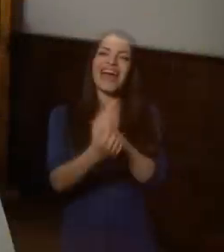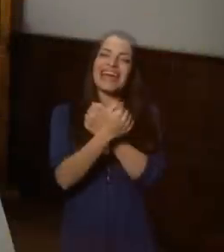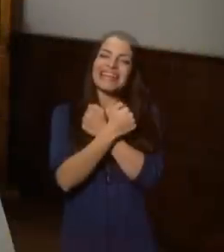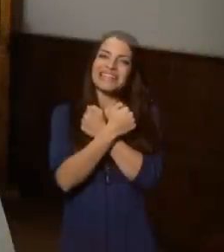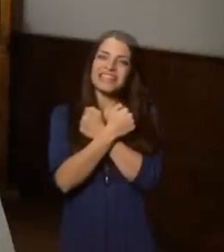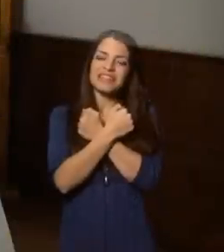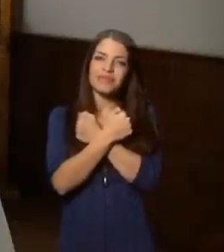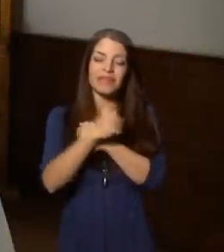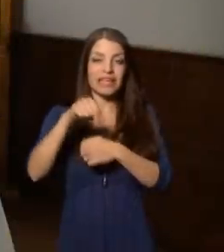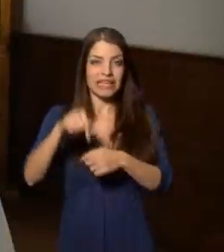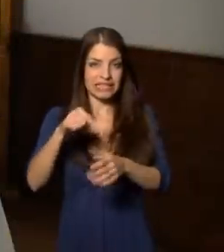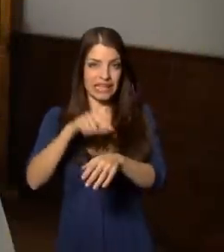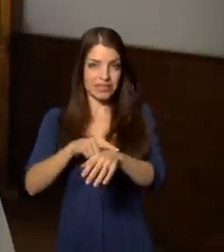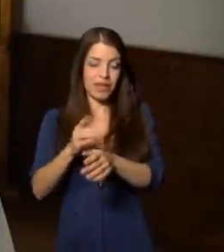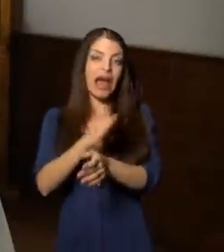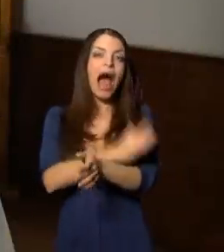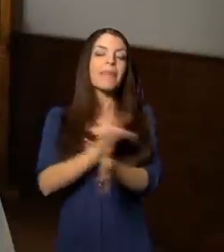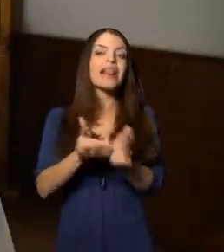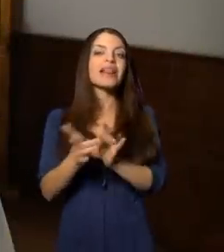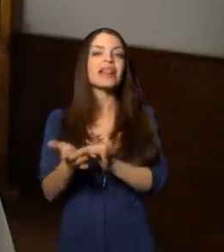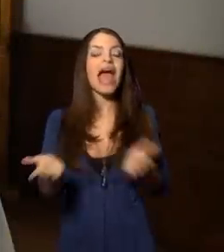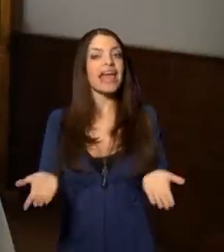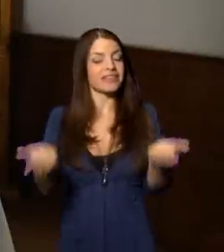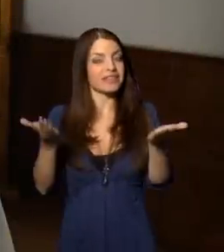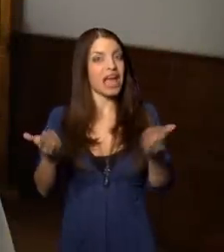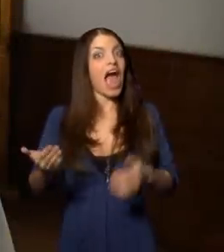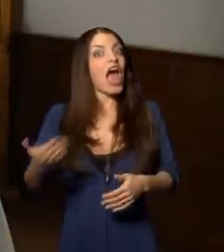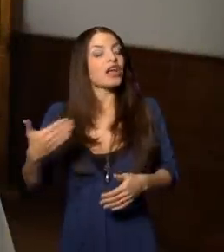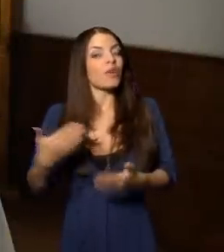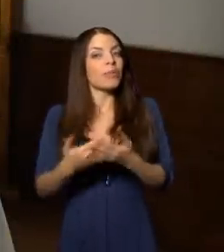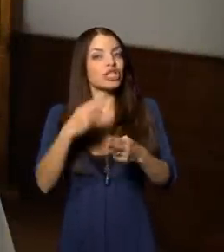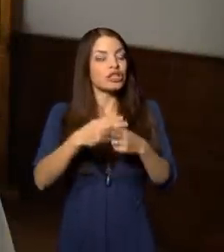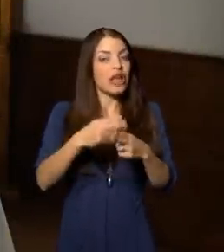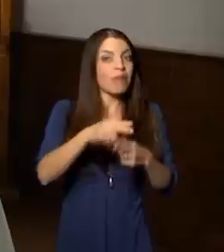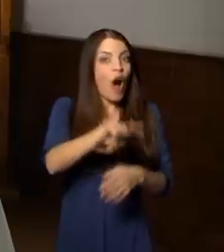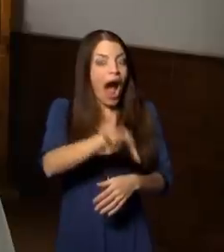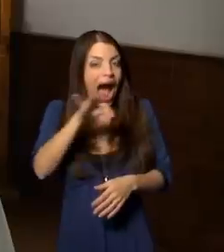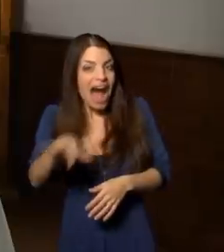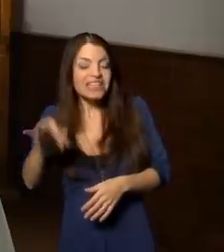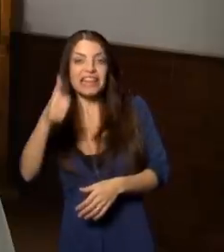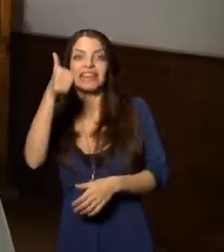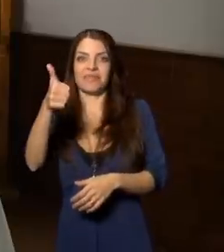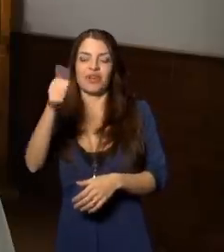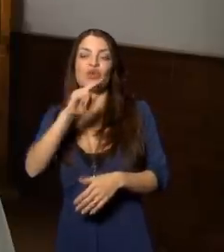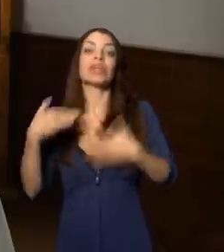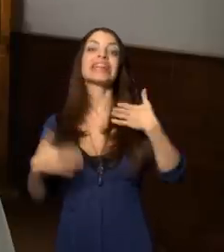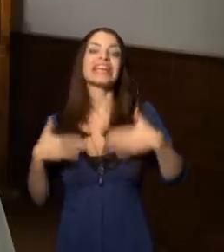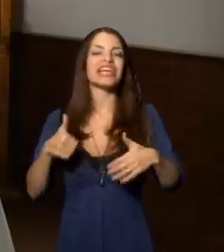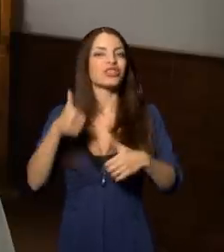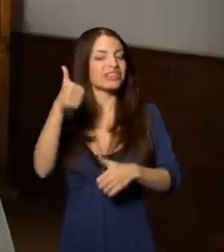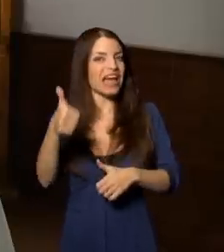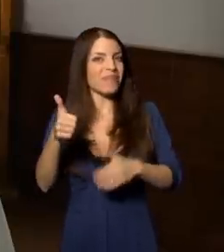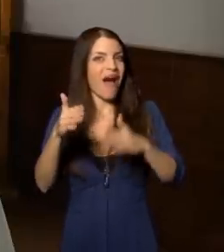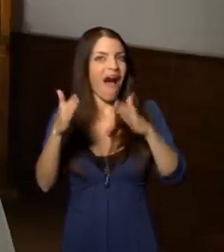Eżis, f'dan ir-randan inħeġġukom biex tagħmlu dawn l-għażliet u tgħixuhom. Hekk